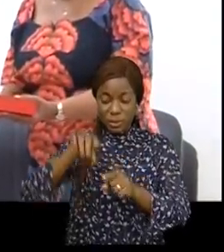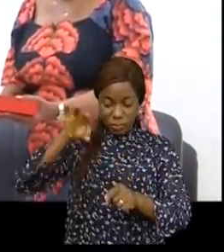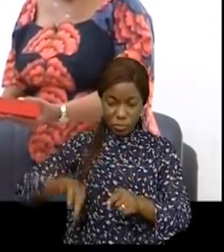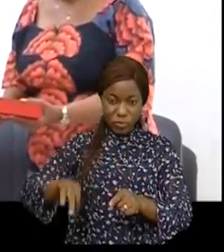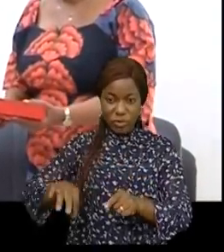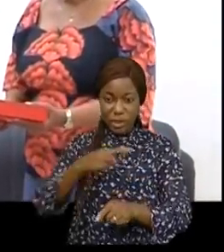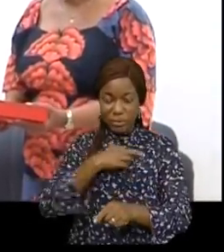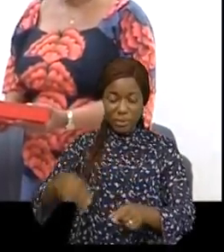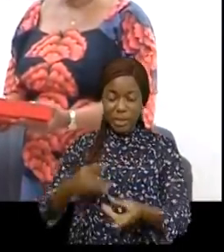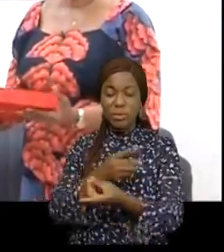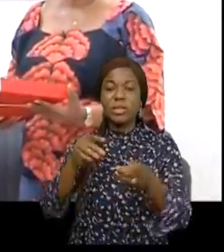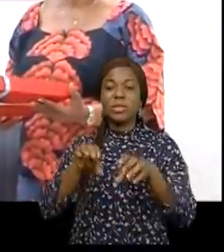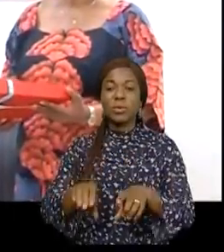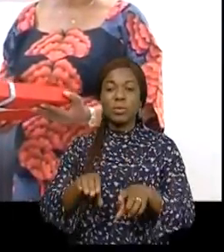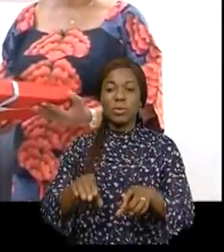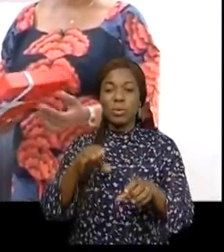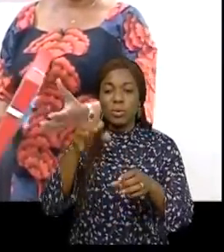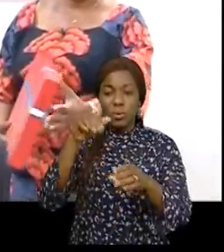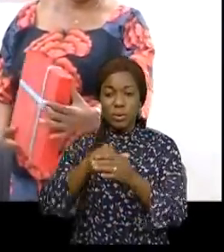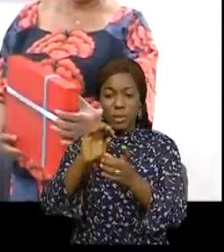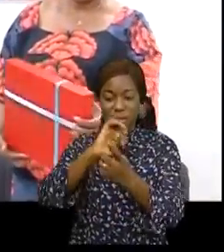Congo dans les domaines de la biodiversité.